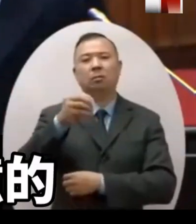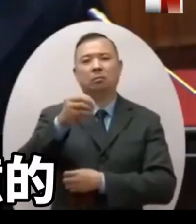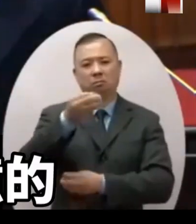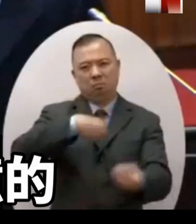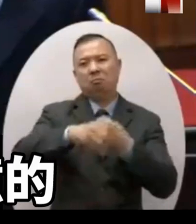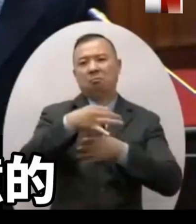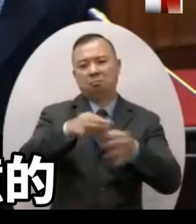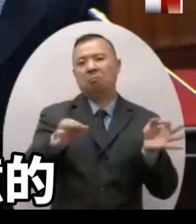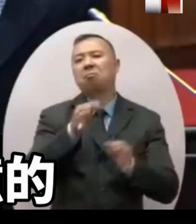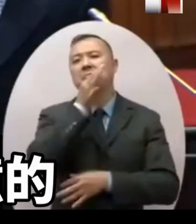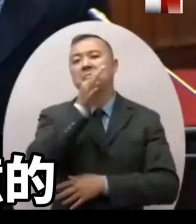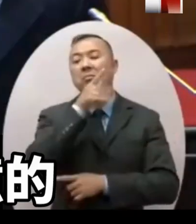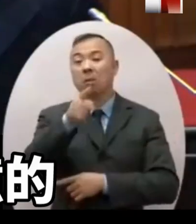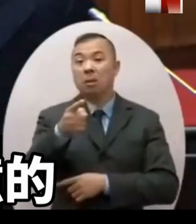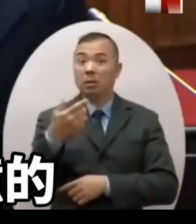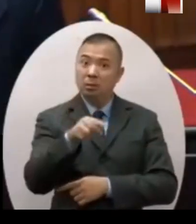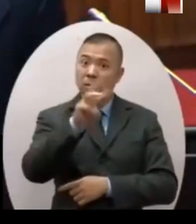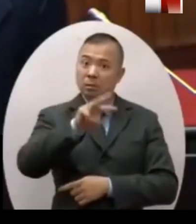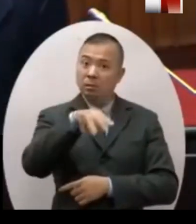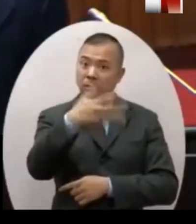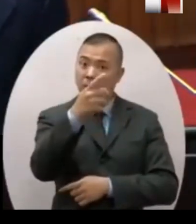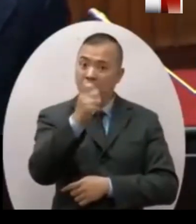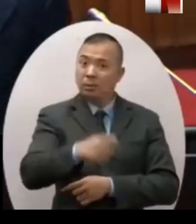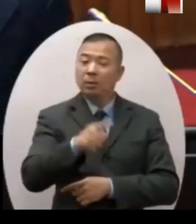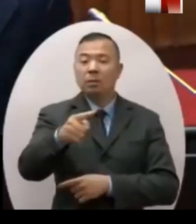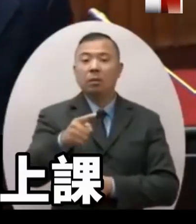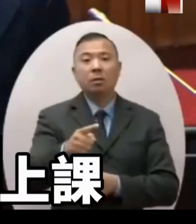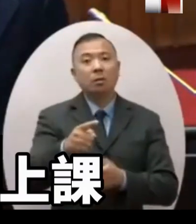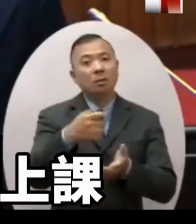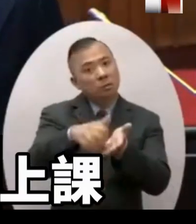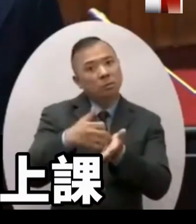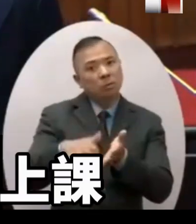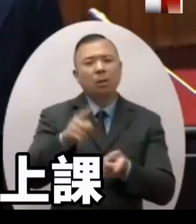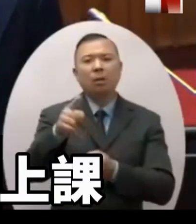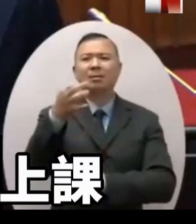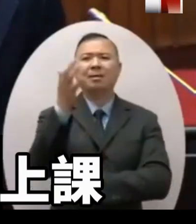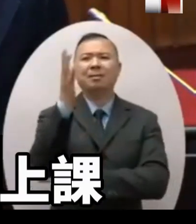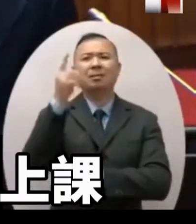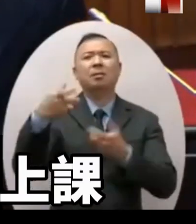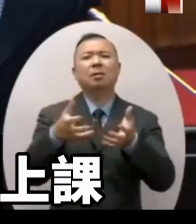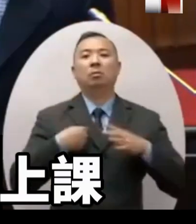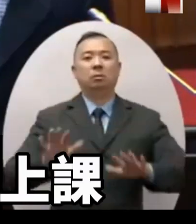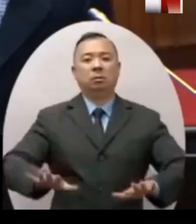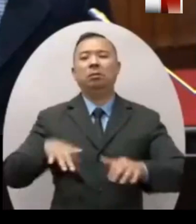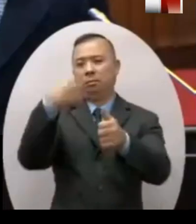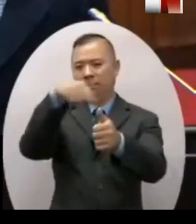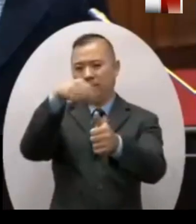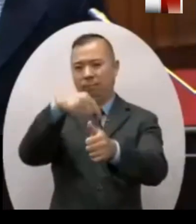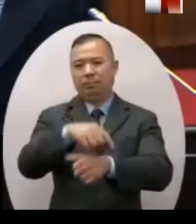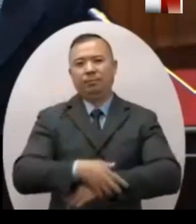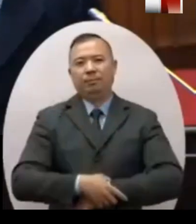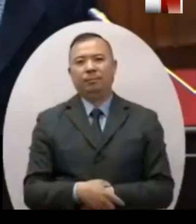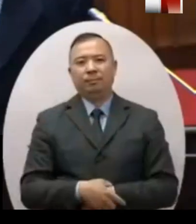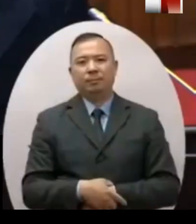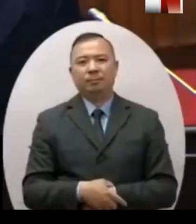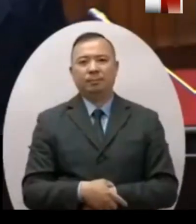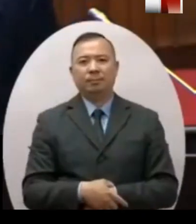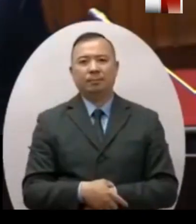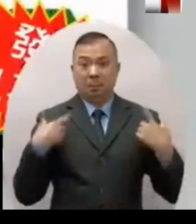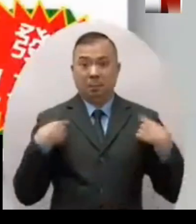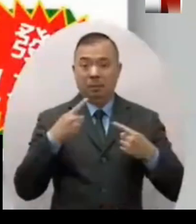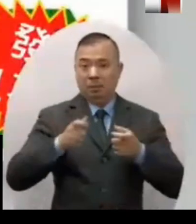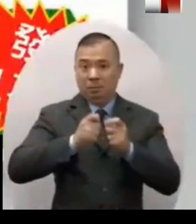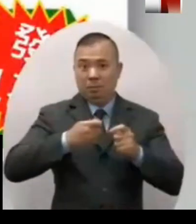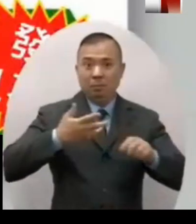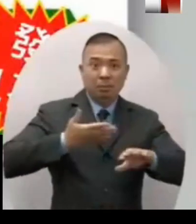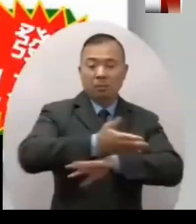在过去怎么编这3800亿的？这个你不要回答，财政部长不要回答，我给你上课。原来根据超增4500亿，